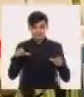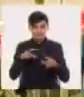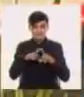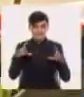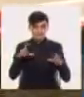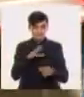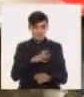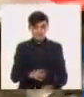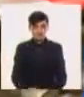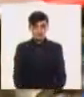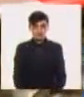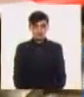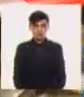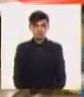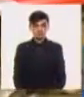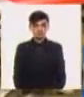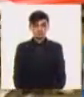лентой.